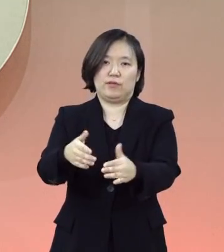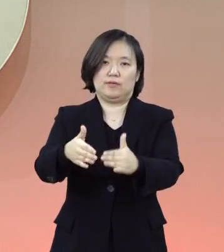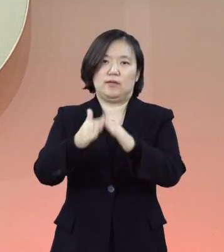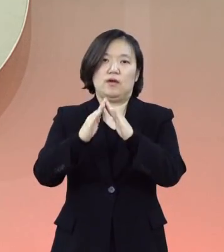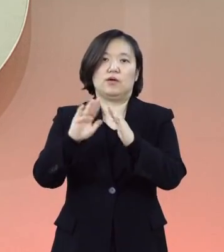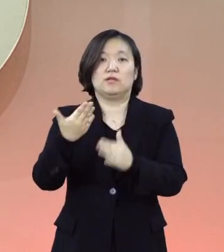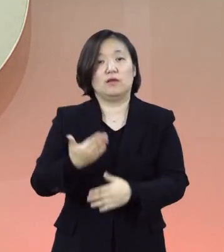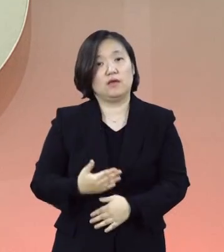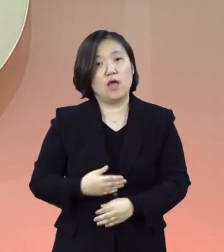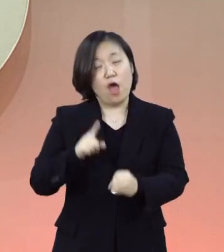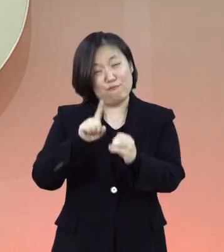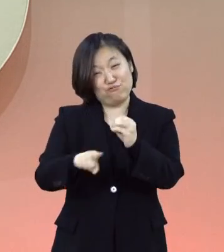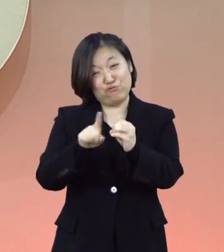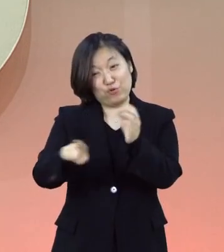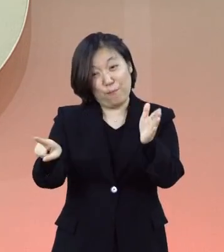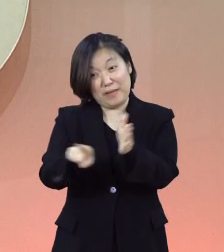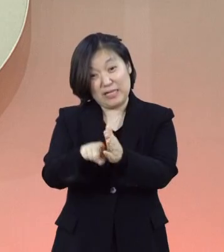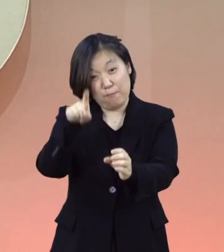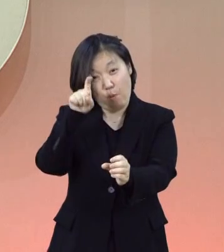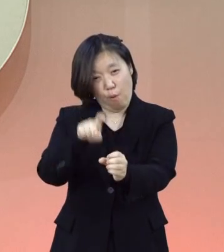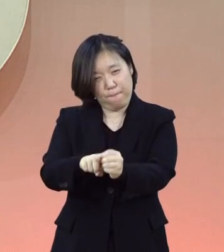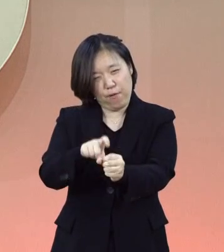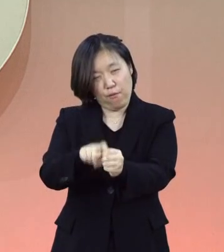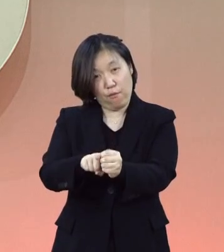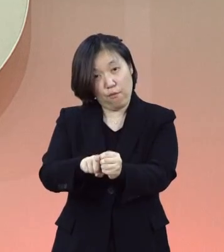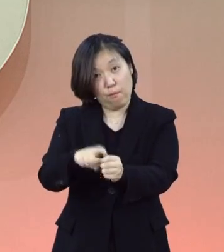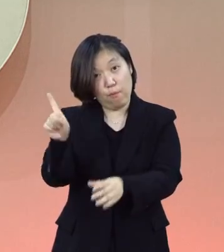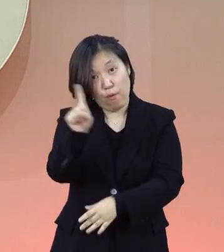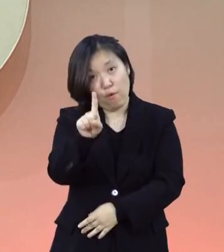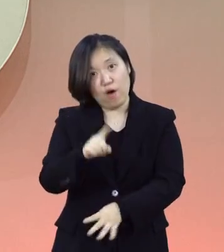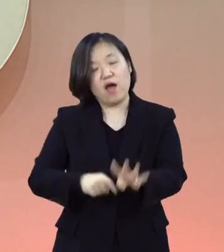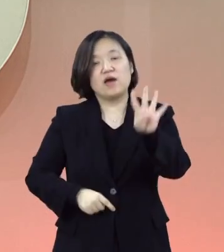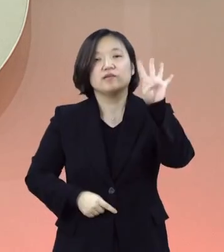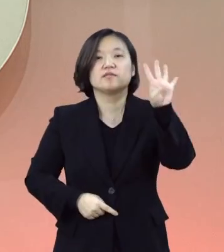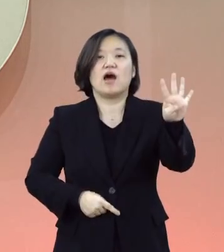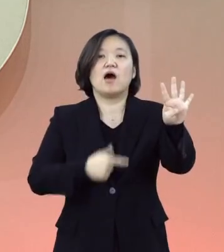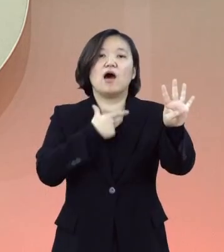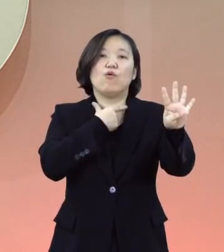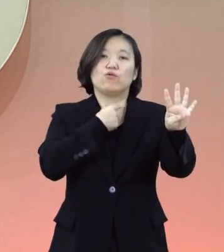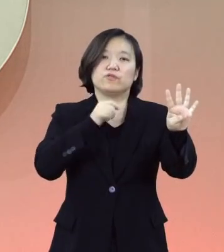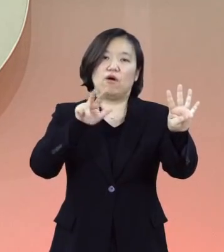불자의 원력이 바로 사옹서원,